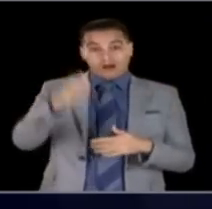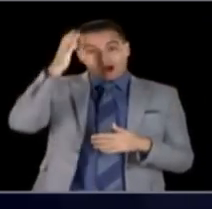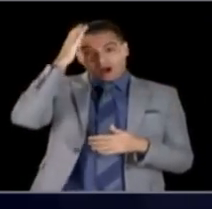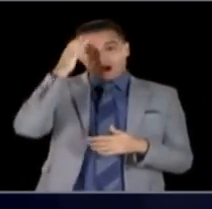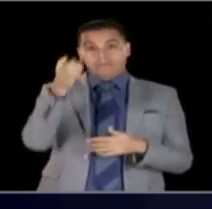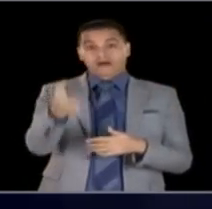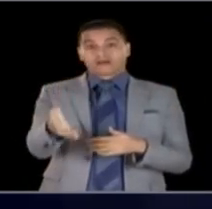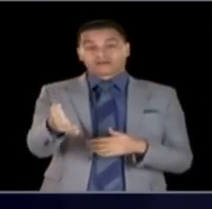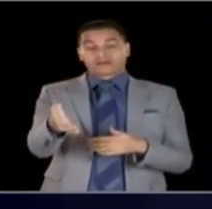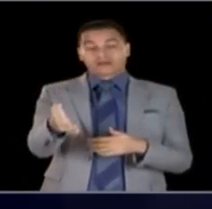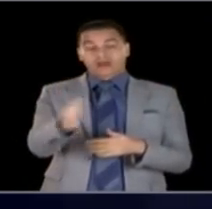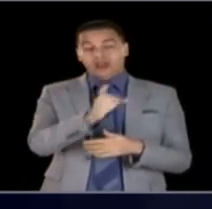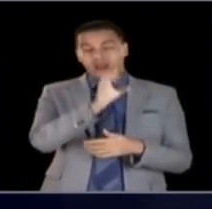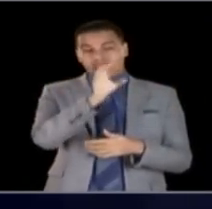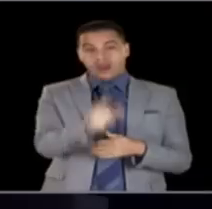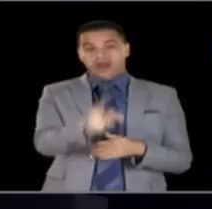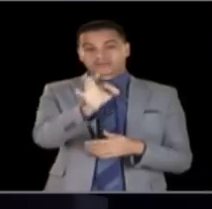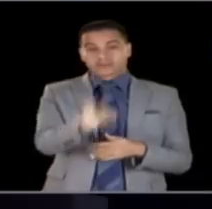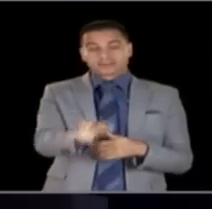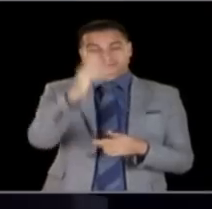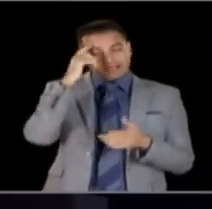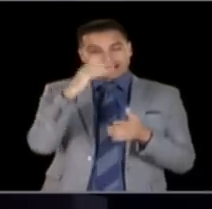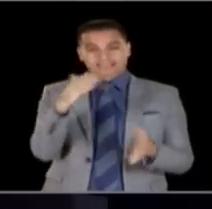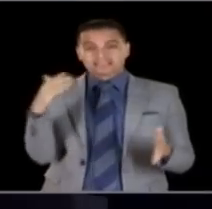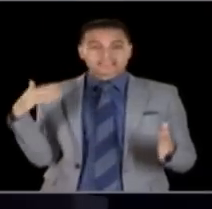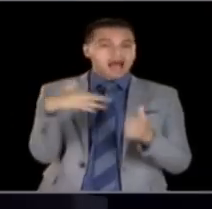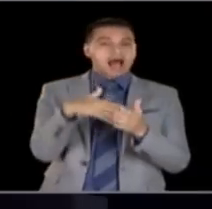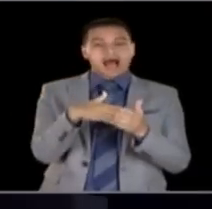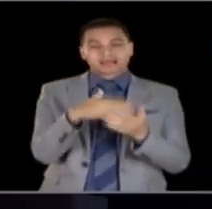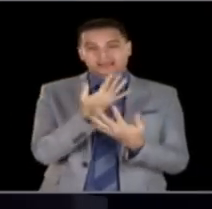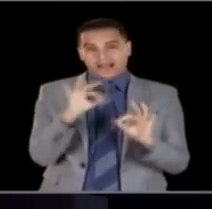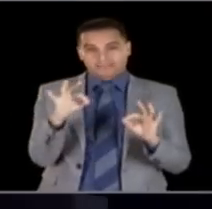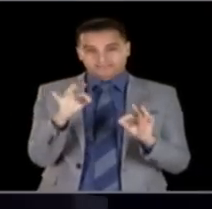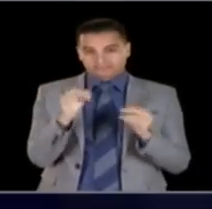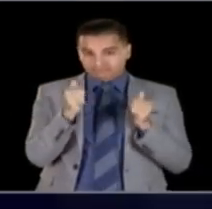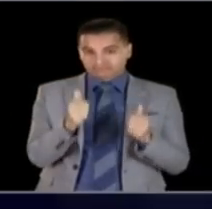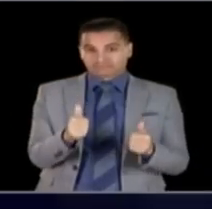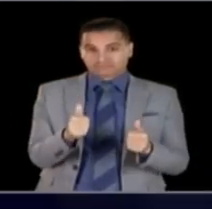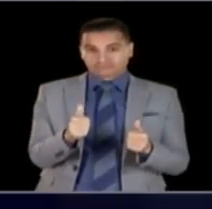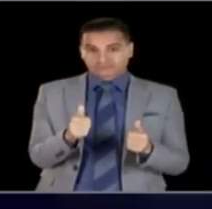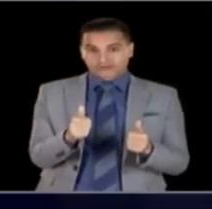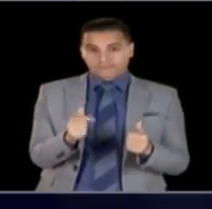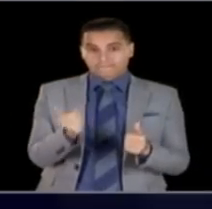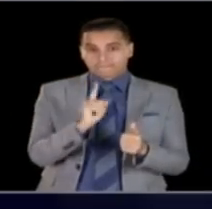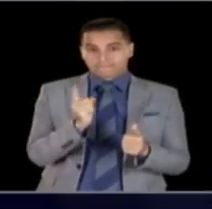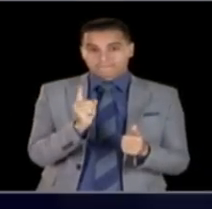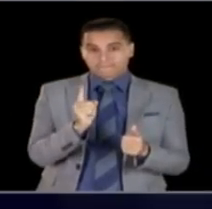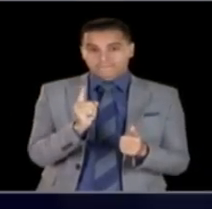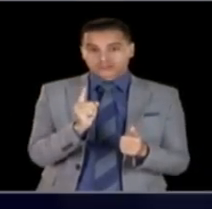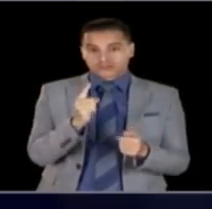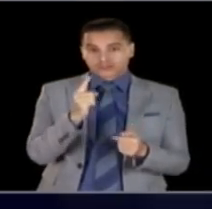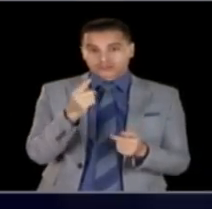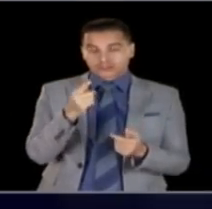العباقره لازم تركيز لحد اخر فقره. طبعا مش مضمون، اسالي محمد